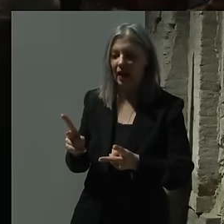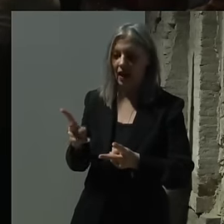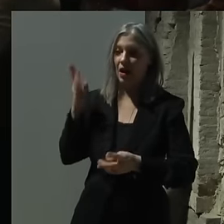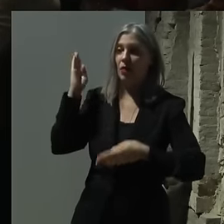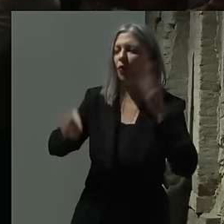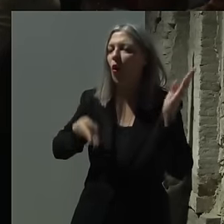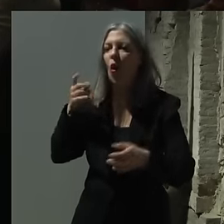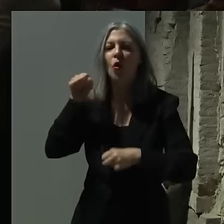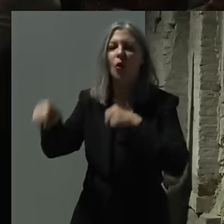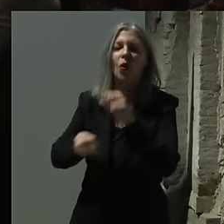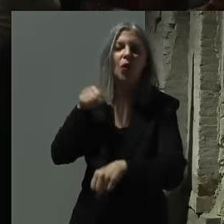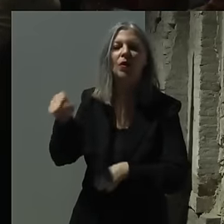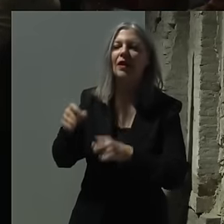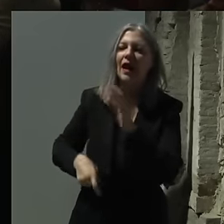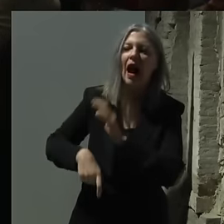alle gambe,